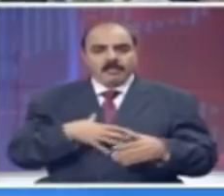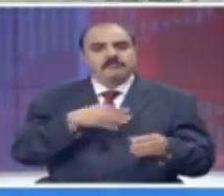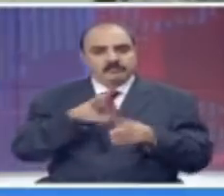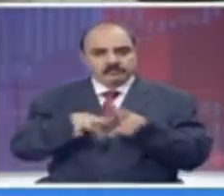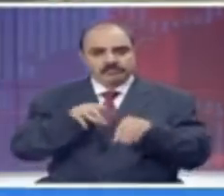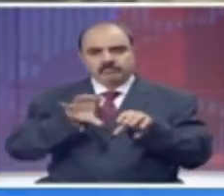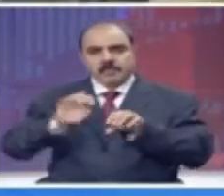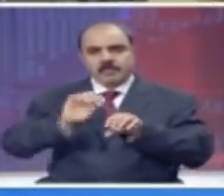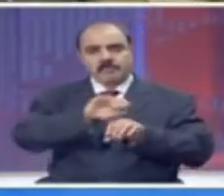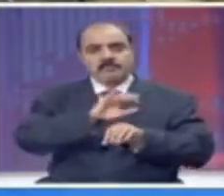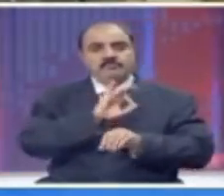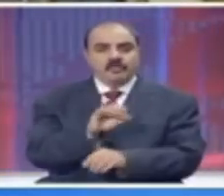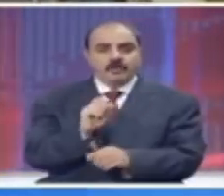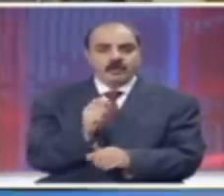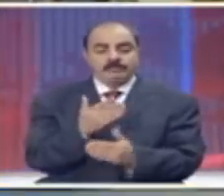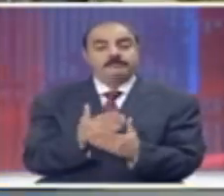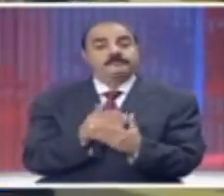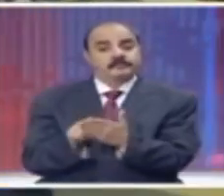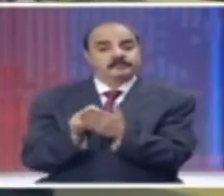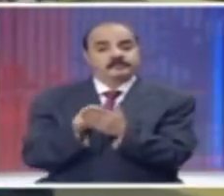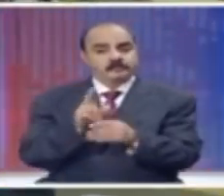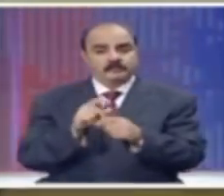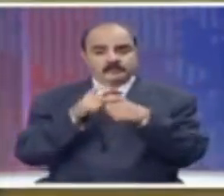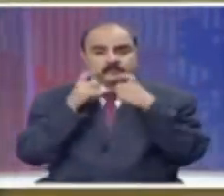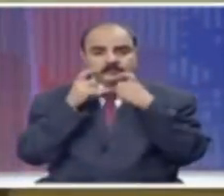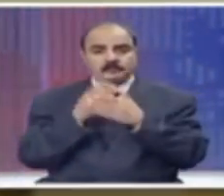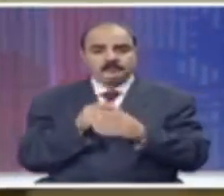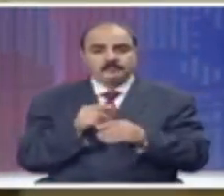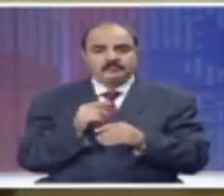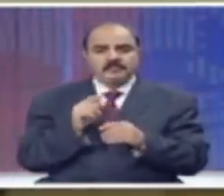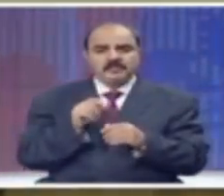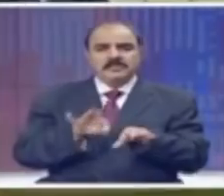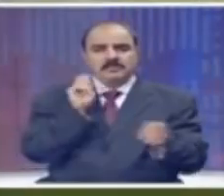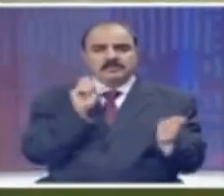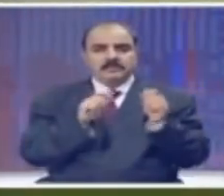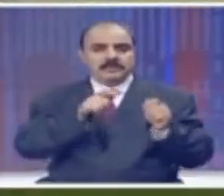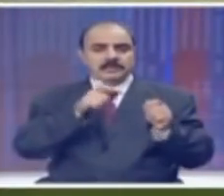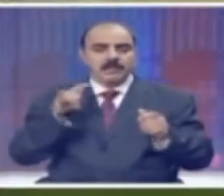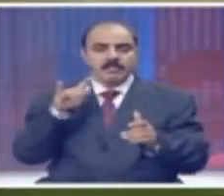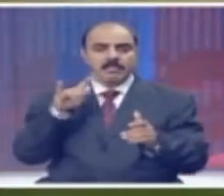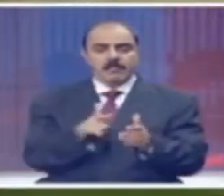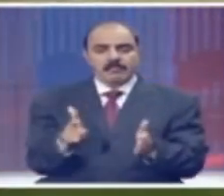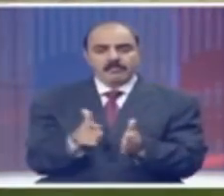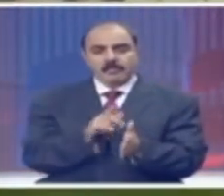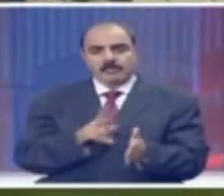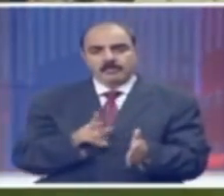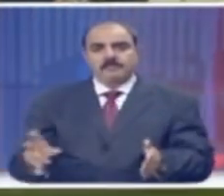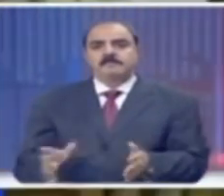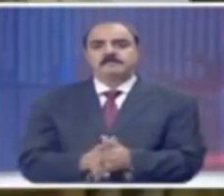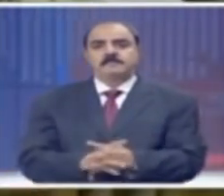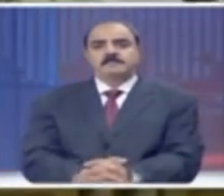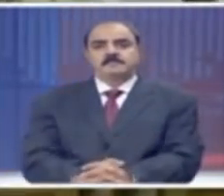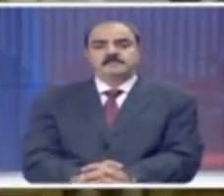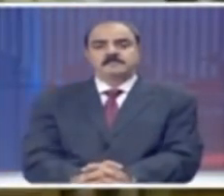الطبية. وجه مدبولي كذلك بتطبيق الإجراءات الوقائية التي يتم اتباعها في المدن والمناطق السياحية